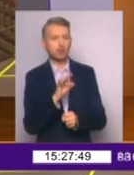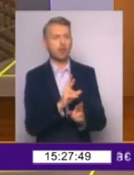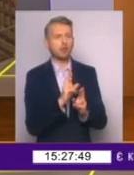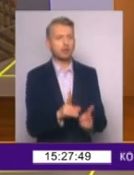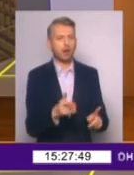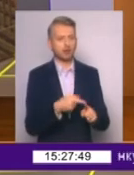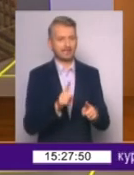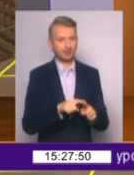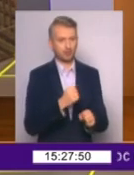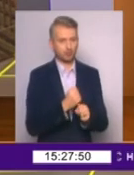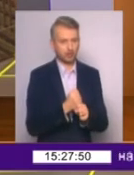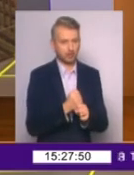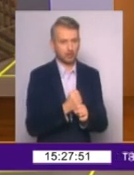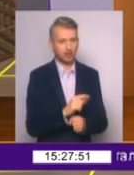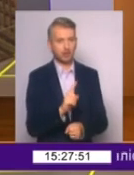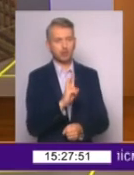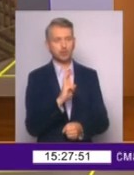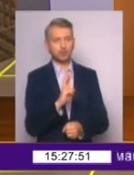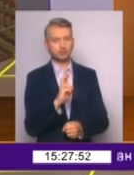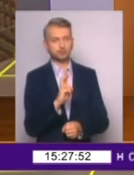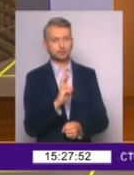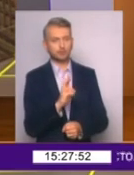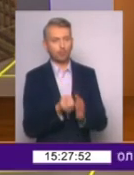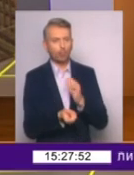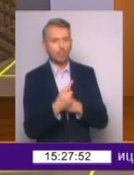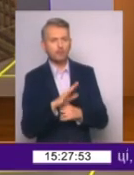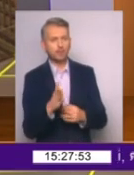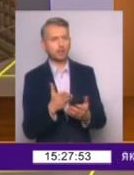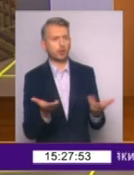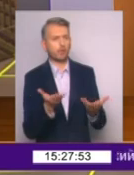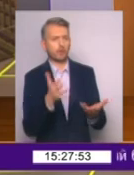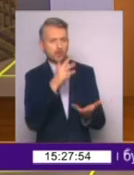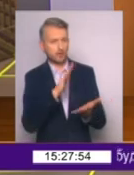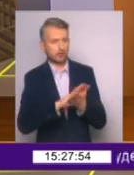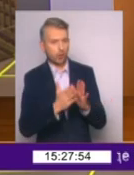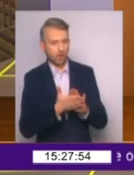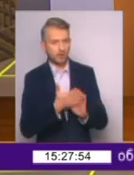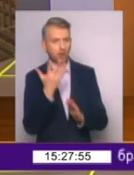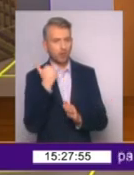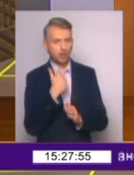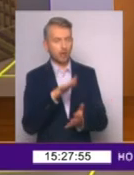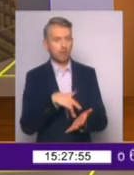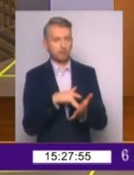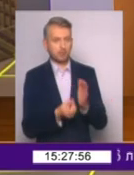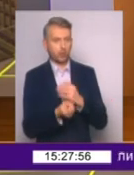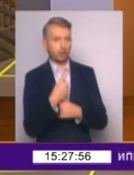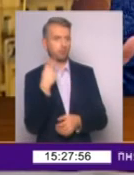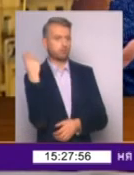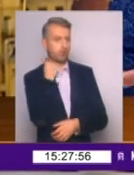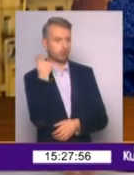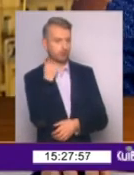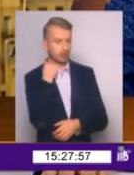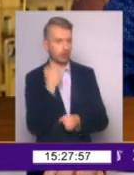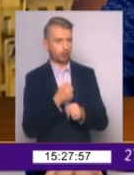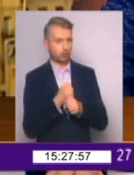зробити, щоб не виникло в якийсь час ситуація, коли місто оказалось боржником